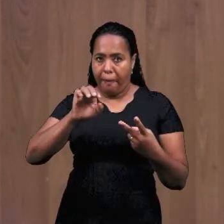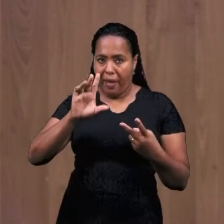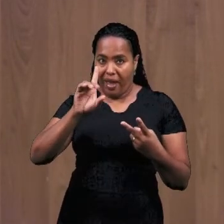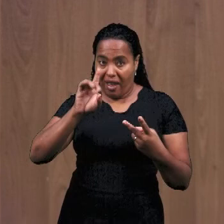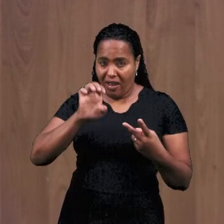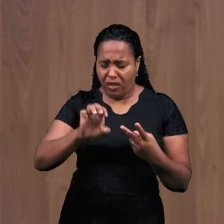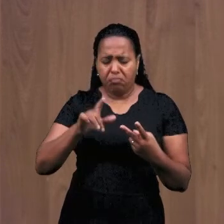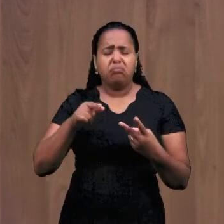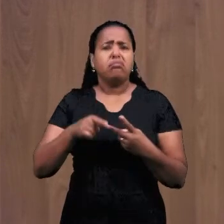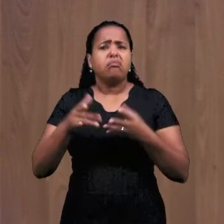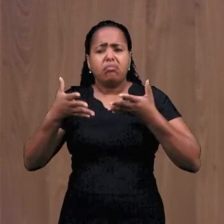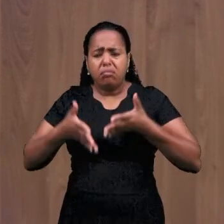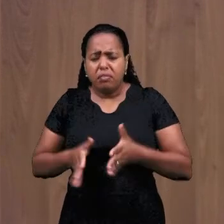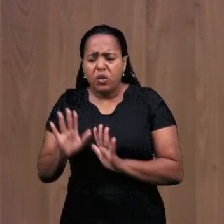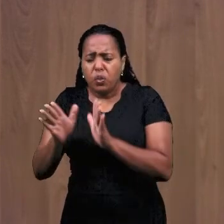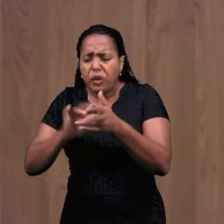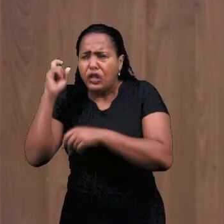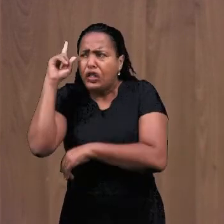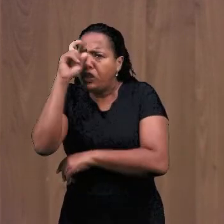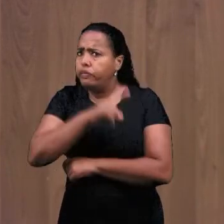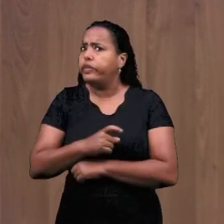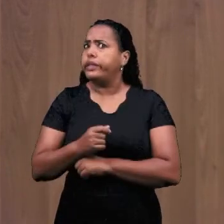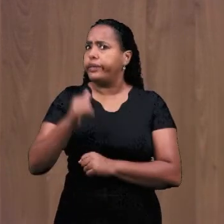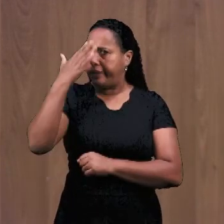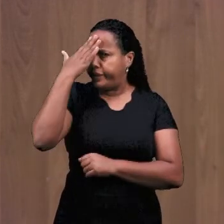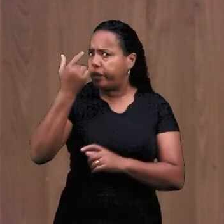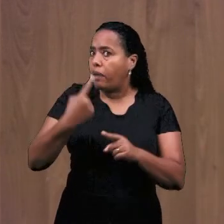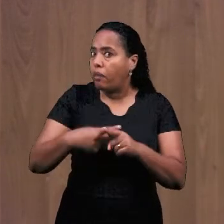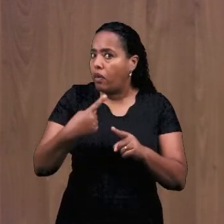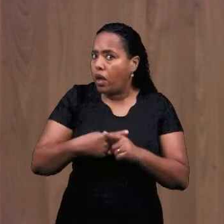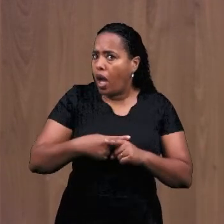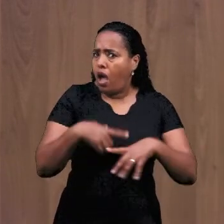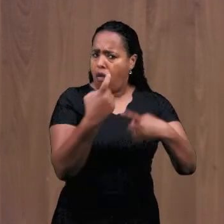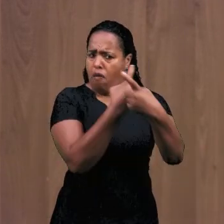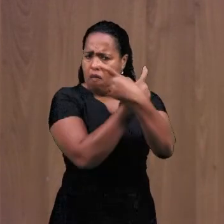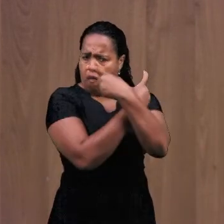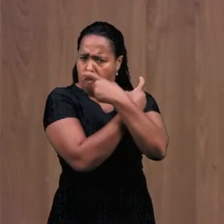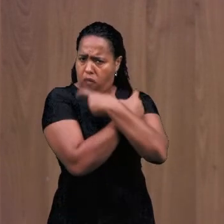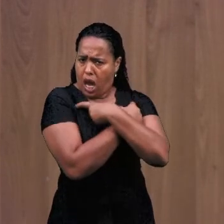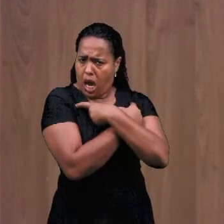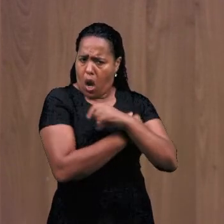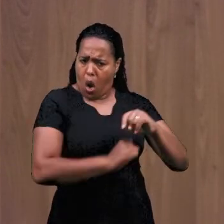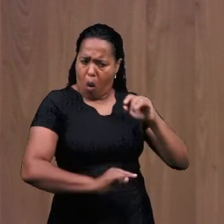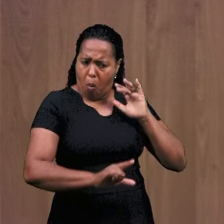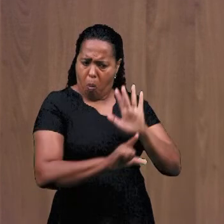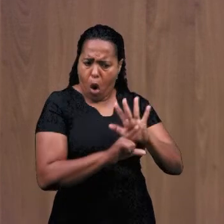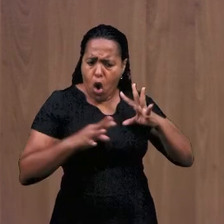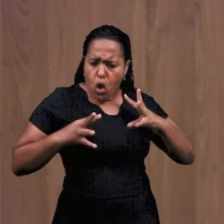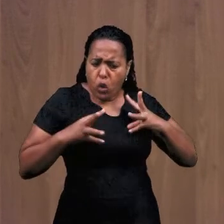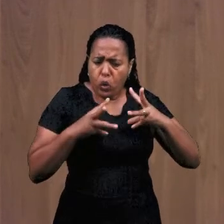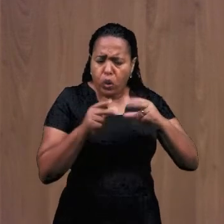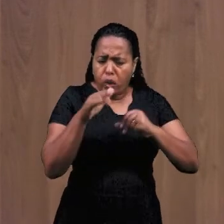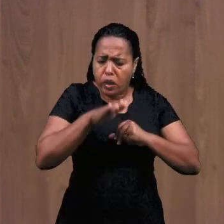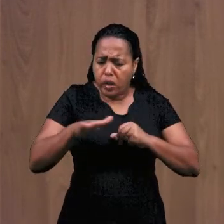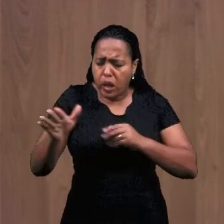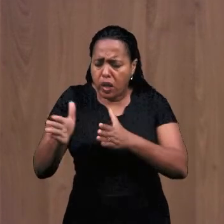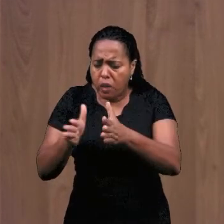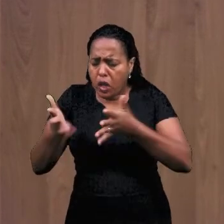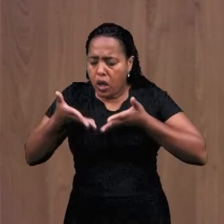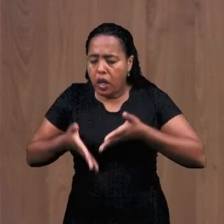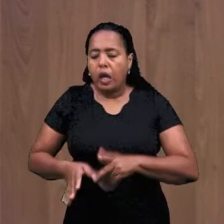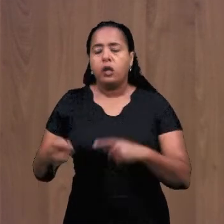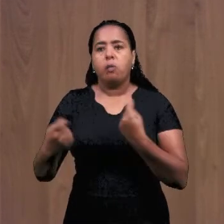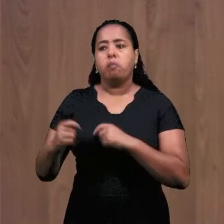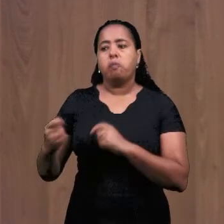car Pharaon avait déterminé que tous les enfants nés dans cette période devraient être